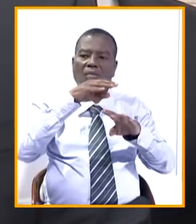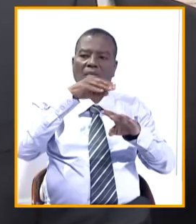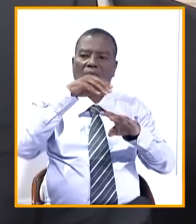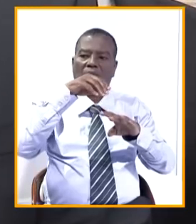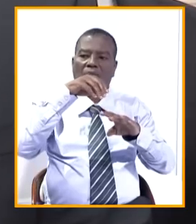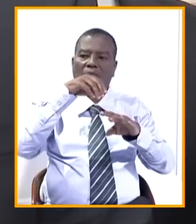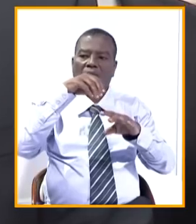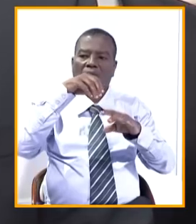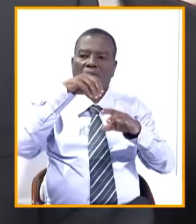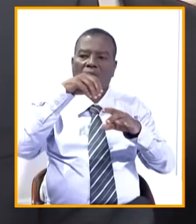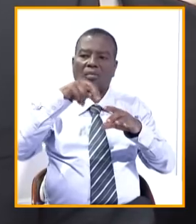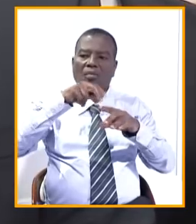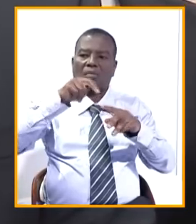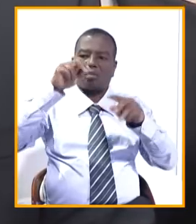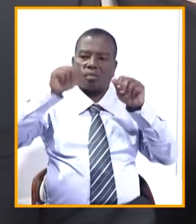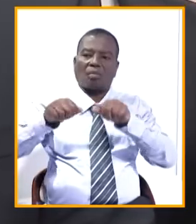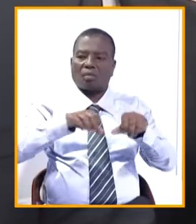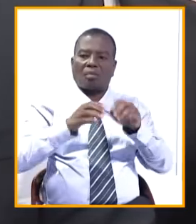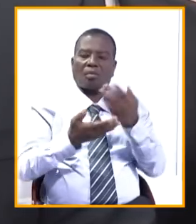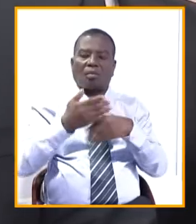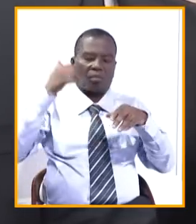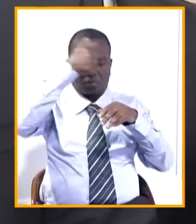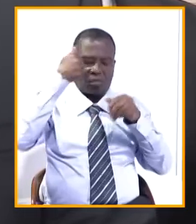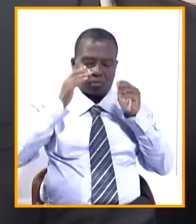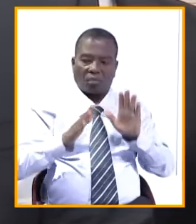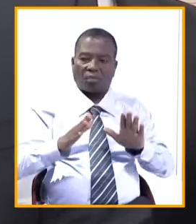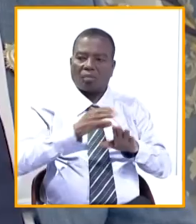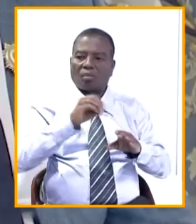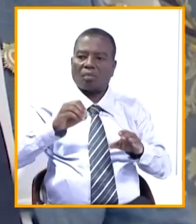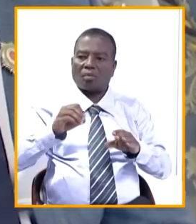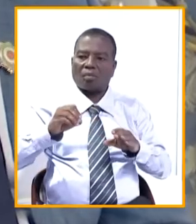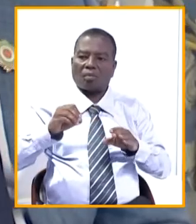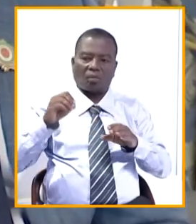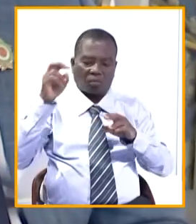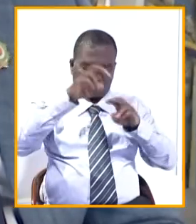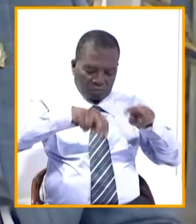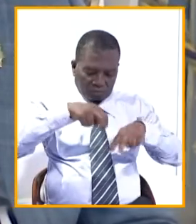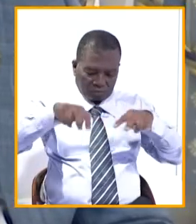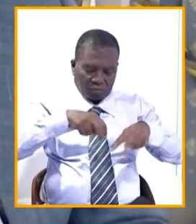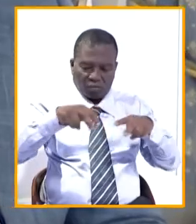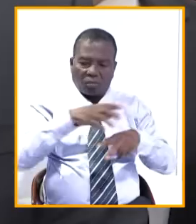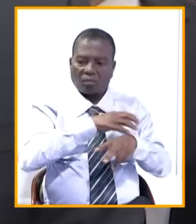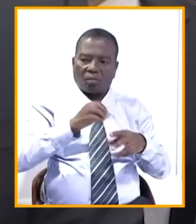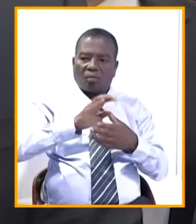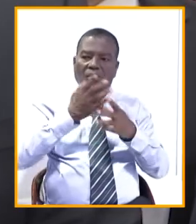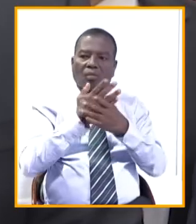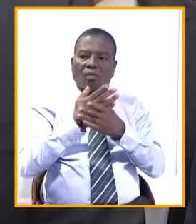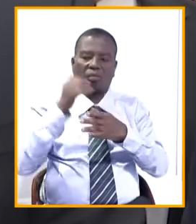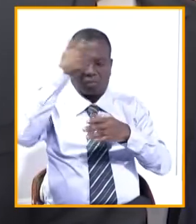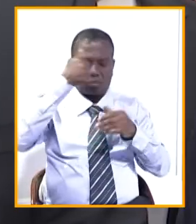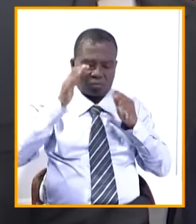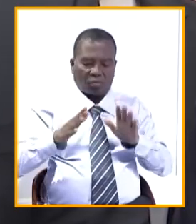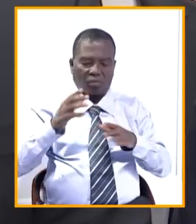particulièrement le côté sécuritaire, ne peut se faire que par des Africains. Les solutions, on doit les rechercher entre nous, entre Africains, et